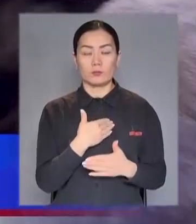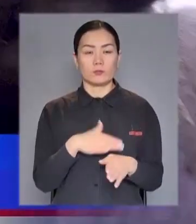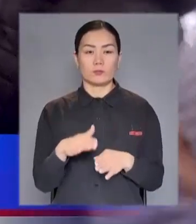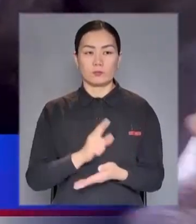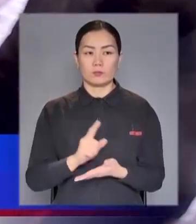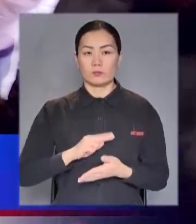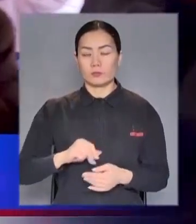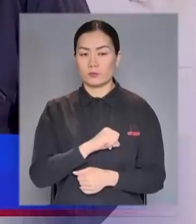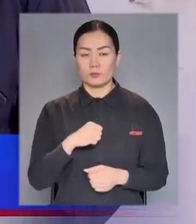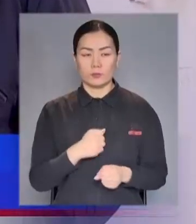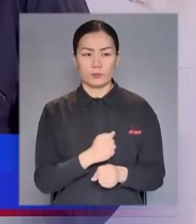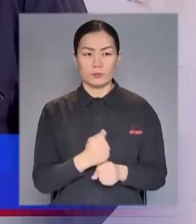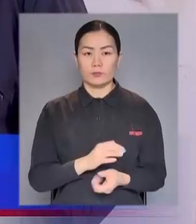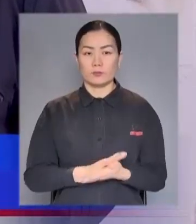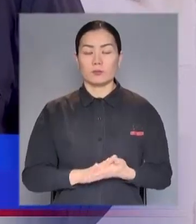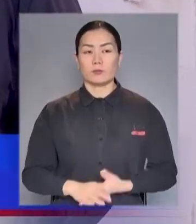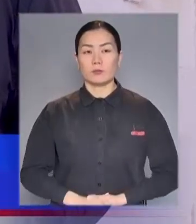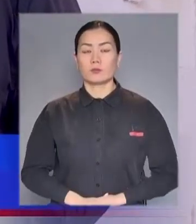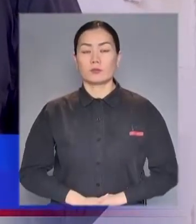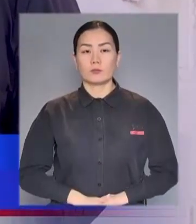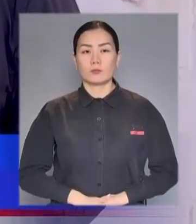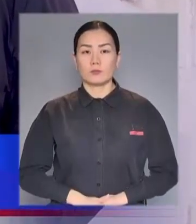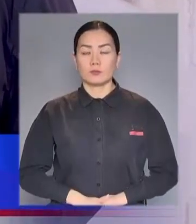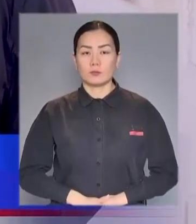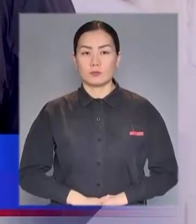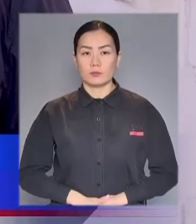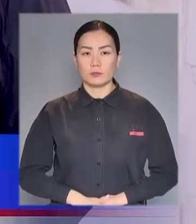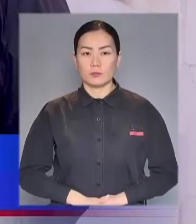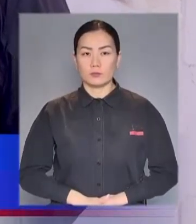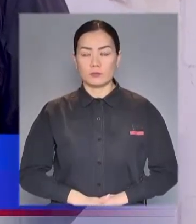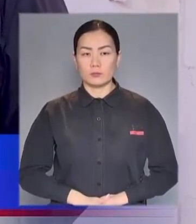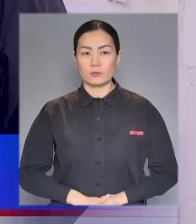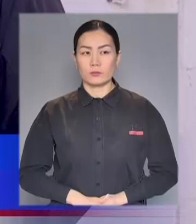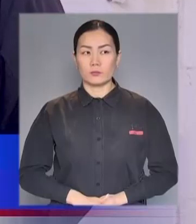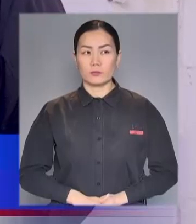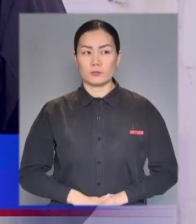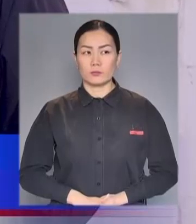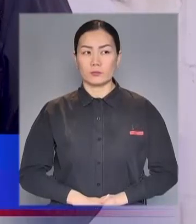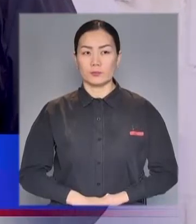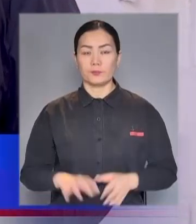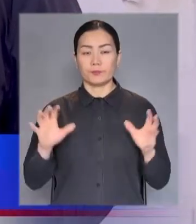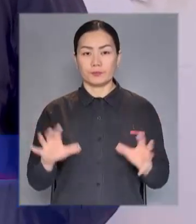выполнять обязанности КСК. Незаконно осуществляет свою деятельность на данный момент.